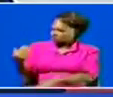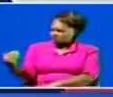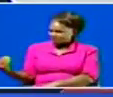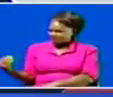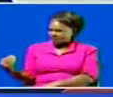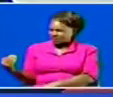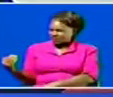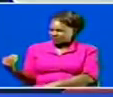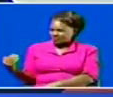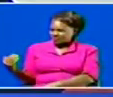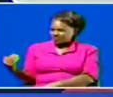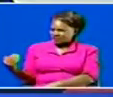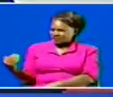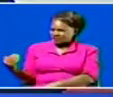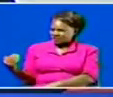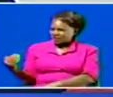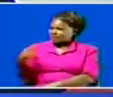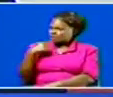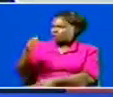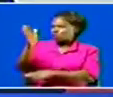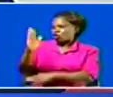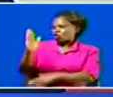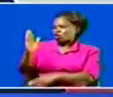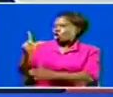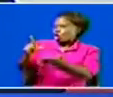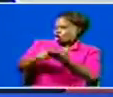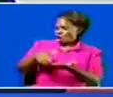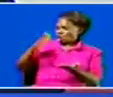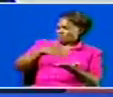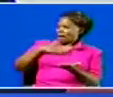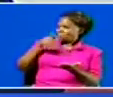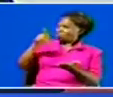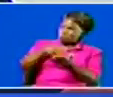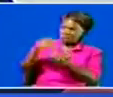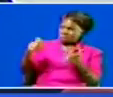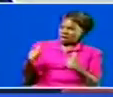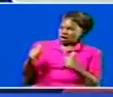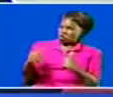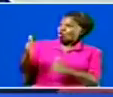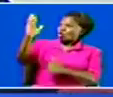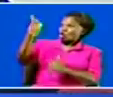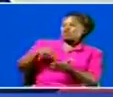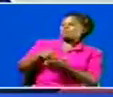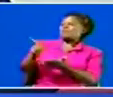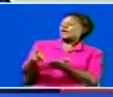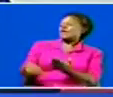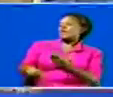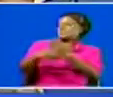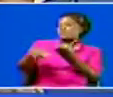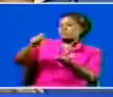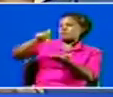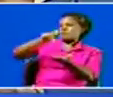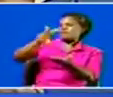Henyewe ukiitisha ile time. Ukiambia Mungu kale kadeni kangu nilibaia watoi. Anakupea gaitiwa na faida. Na faida. Kwa